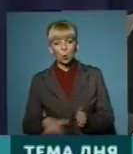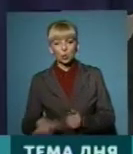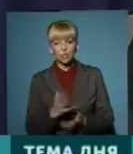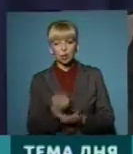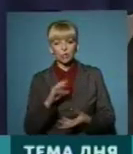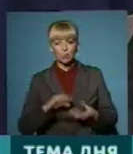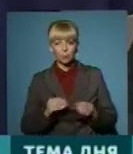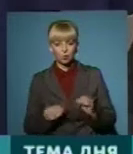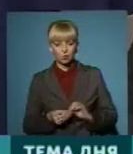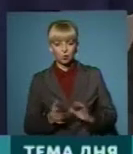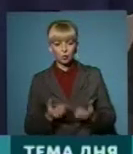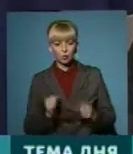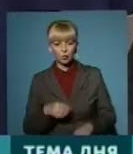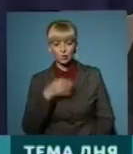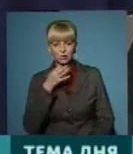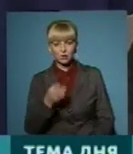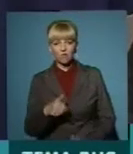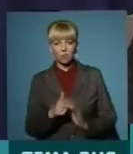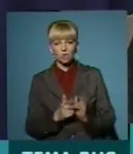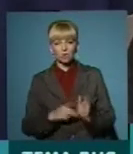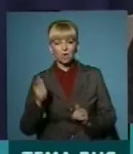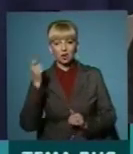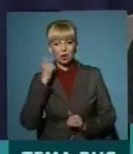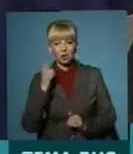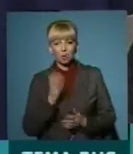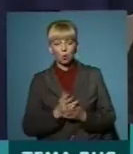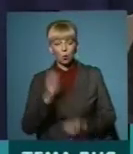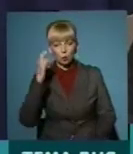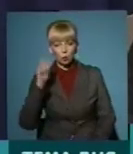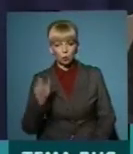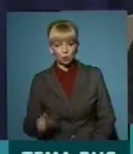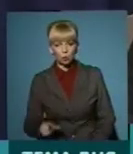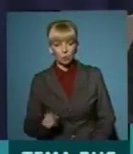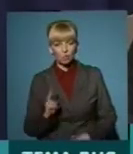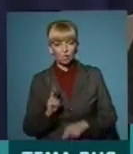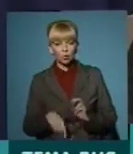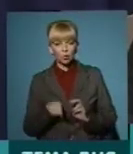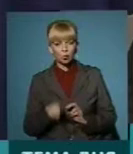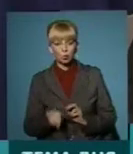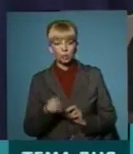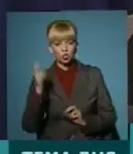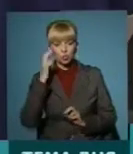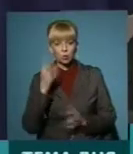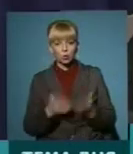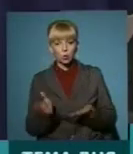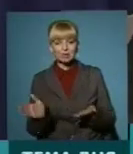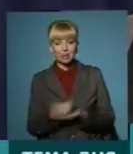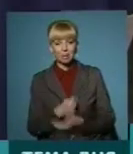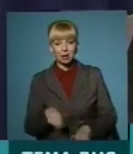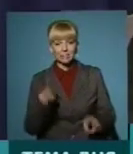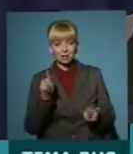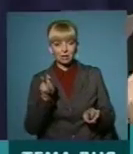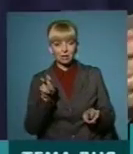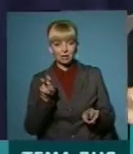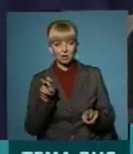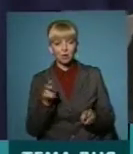одна проблема, яку можна сказати. 18 років, і дитина, будучи чорнобильцем, перестає їм бути чорнобильцем, тому що знімається статус.